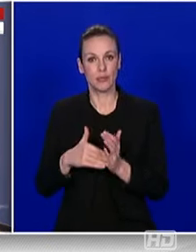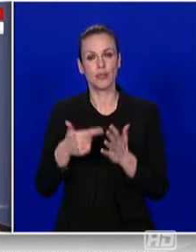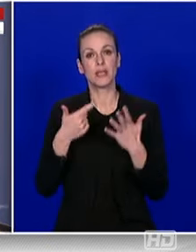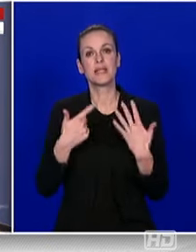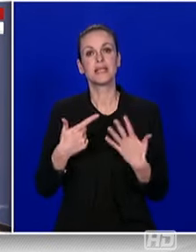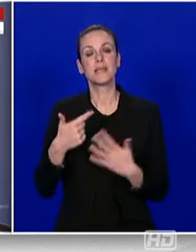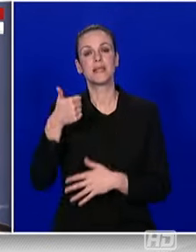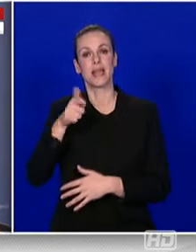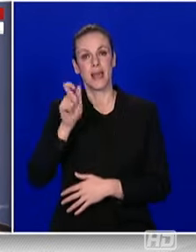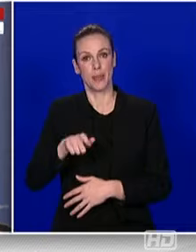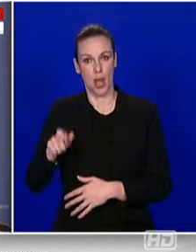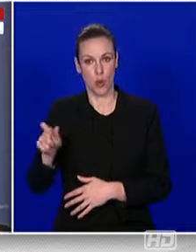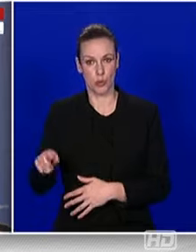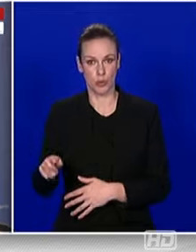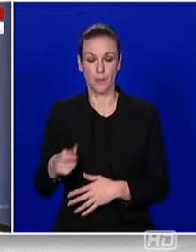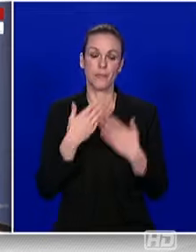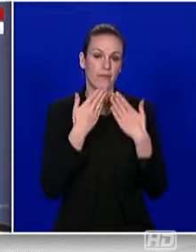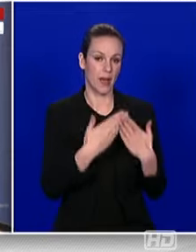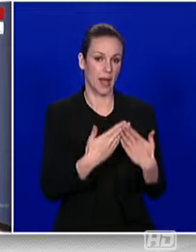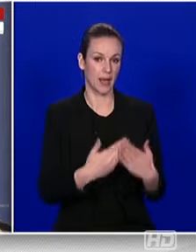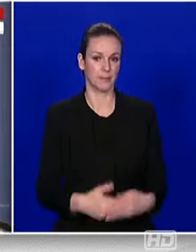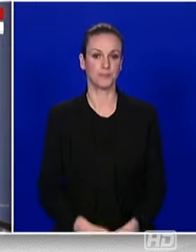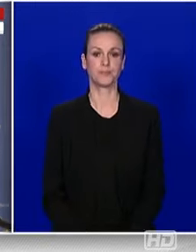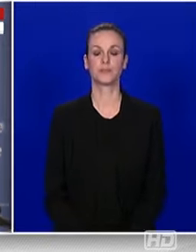35.071 osoba. Hvala.